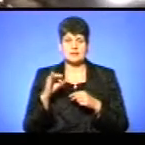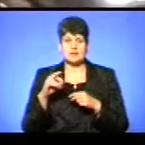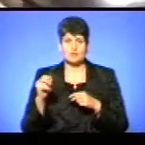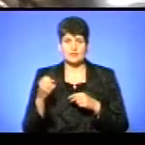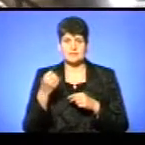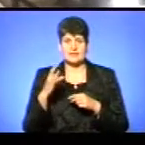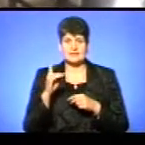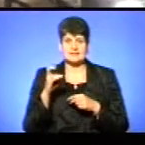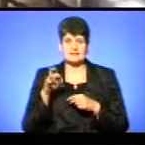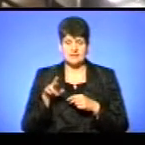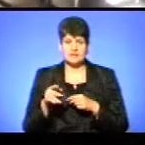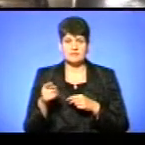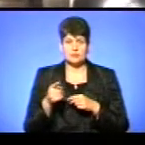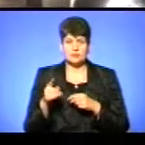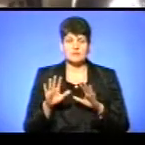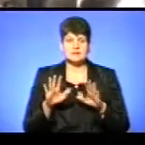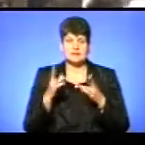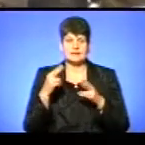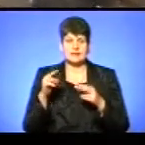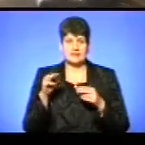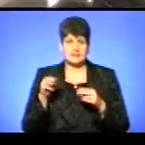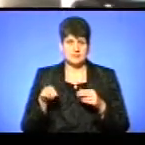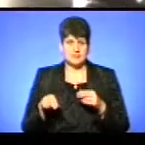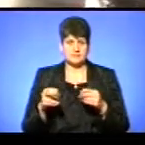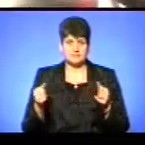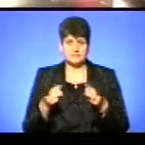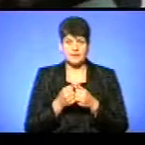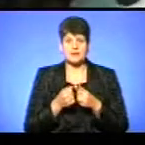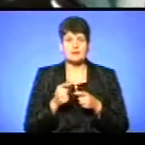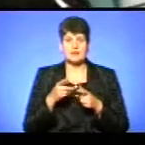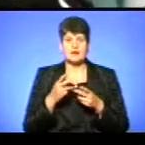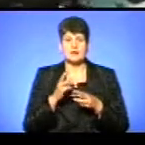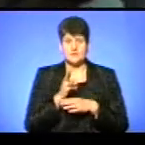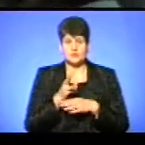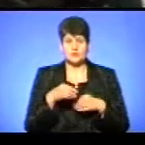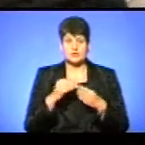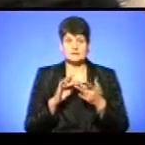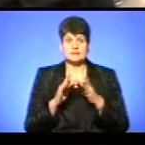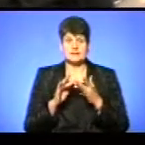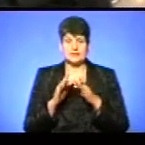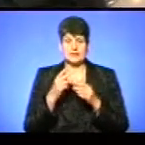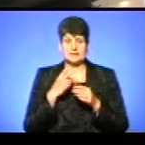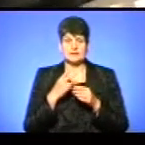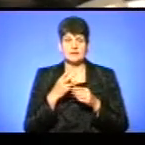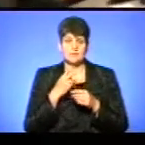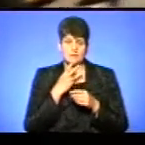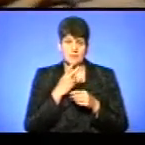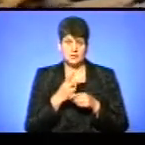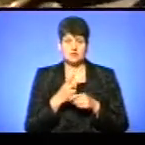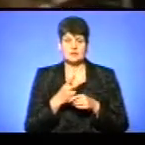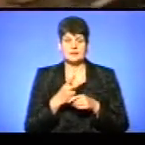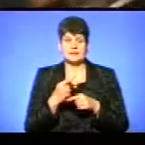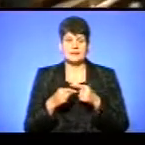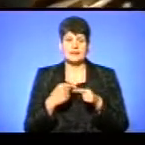вулиці 15 квітня у Тернополі трапилося ДТП. Зараз на відео, яке нам надали з інтернет-телебачення «Медіатор», ви бачите